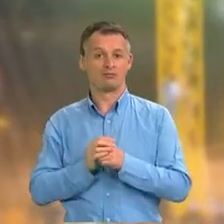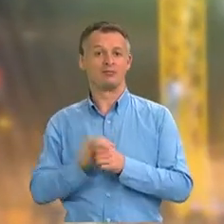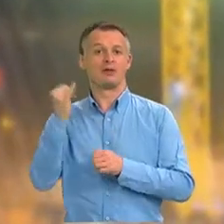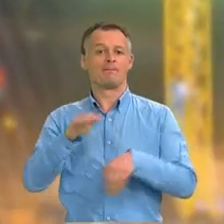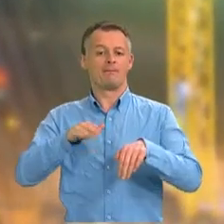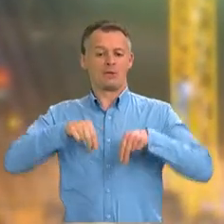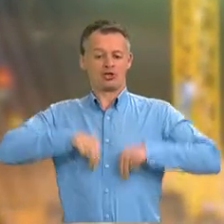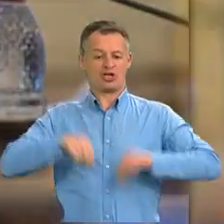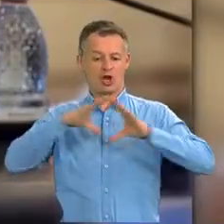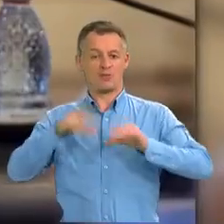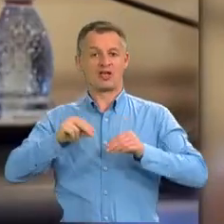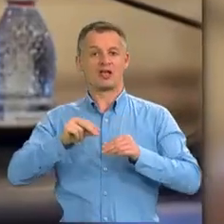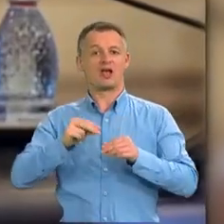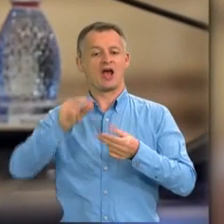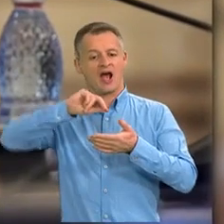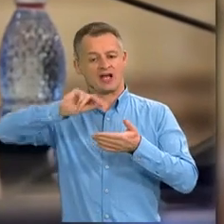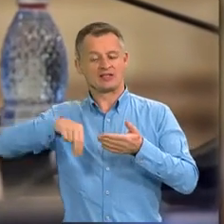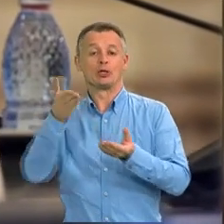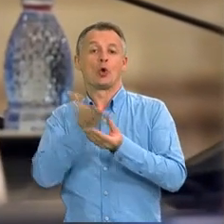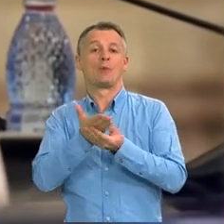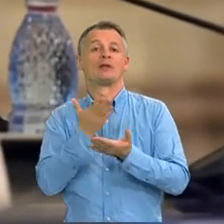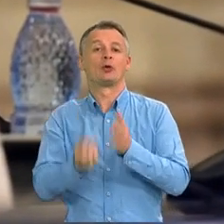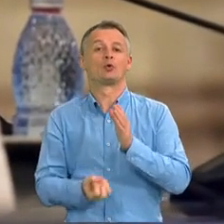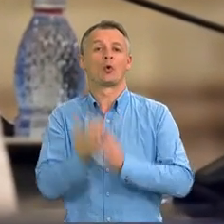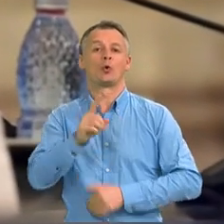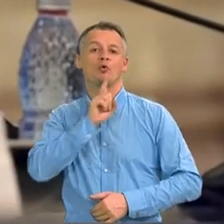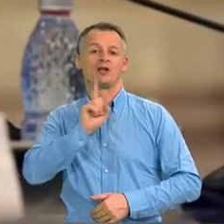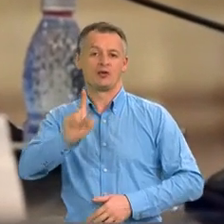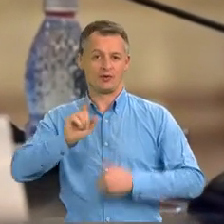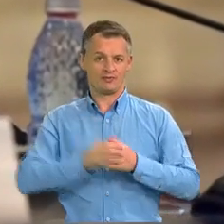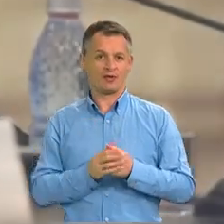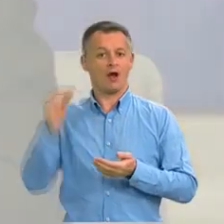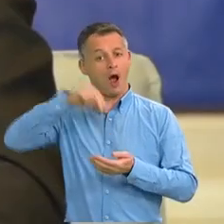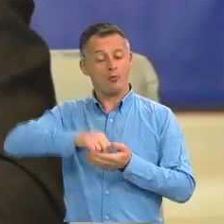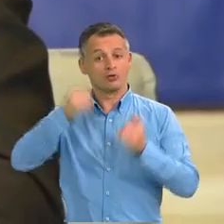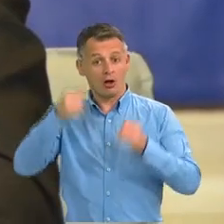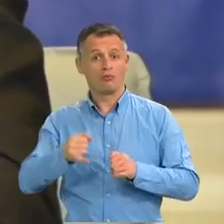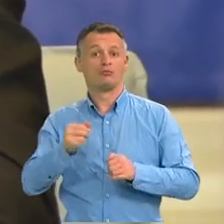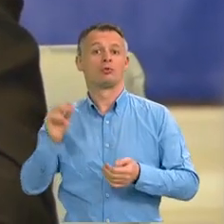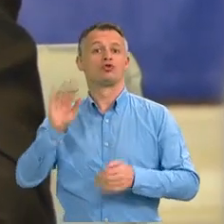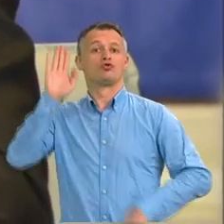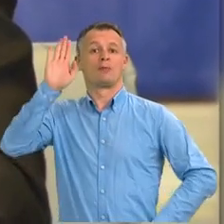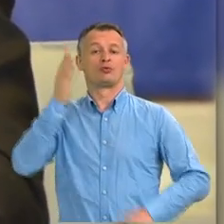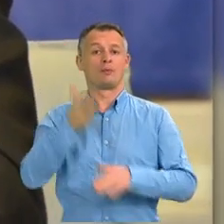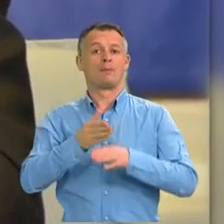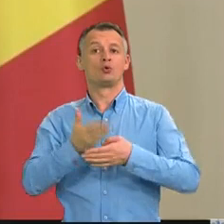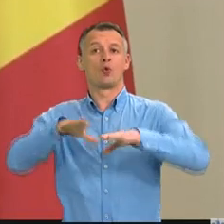această seară decretul de numire. Noul ministru al apărării a depus deja jurământul de investitură.